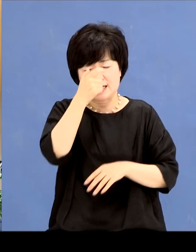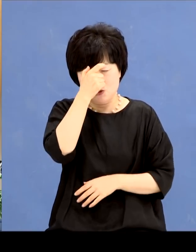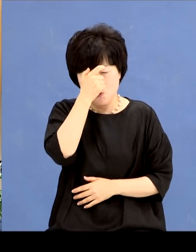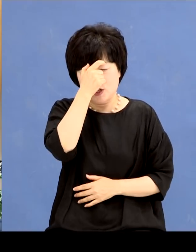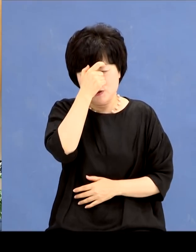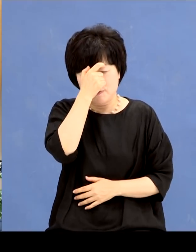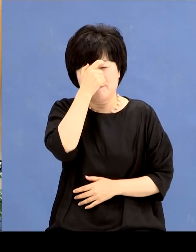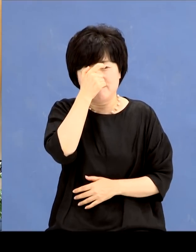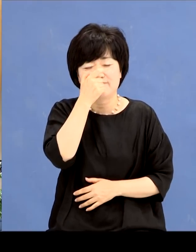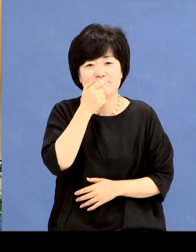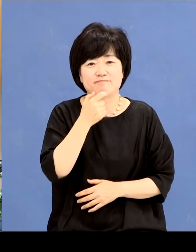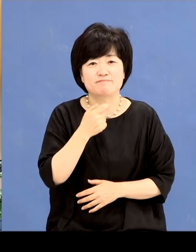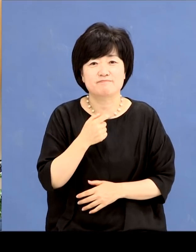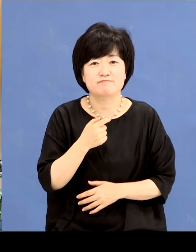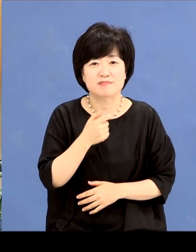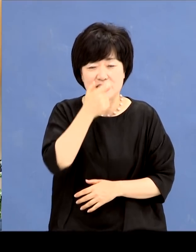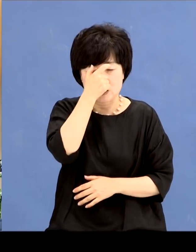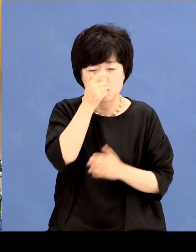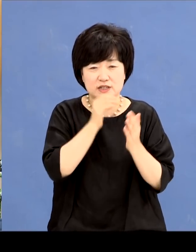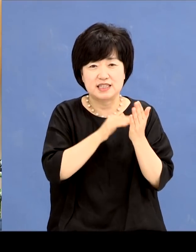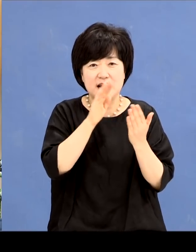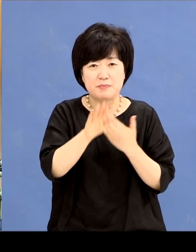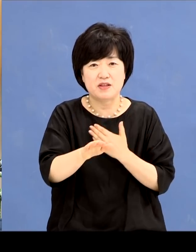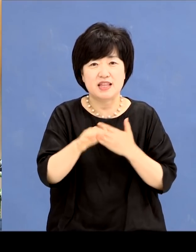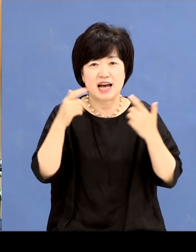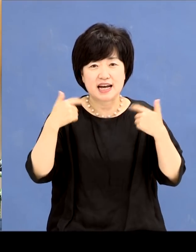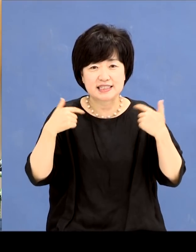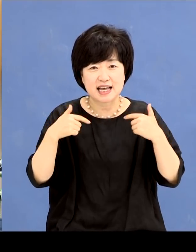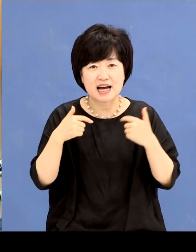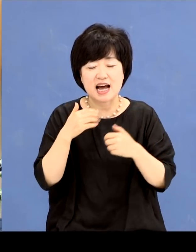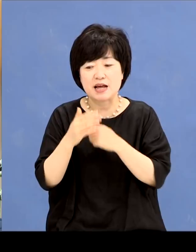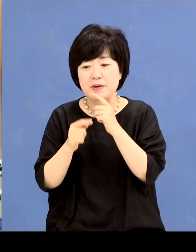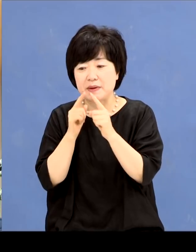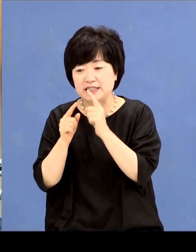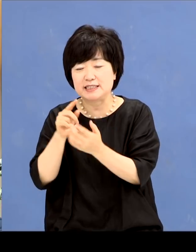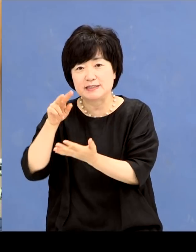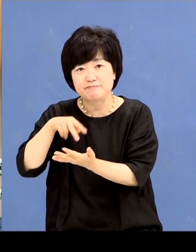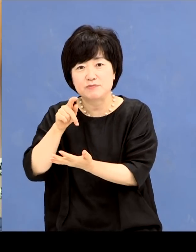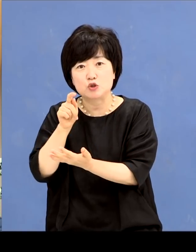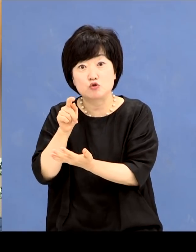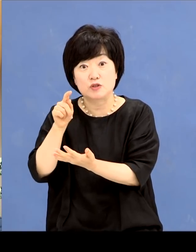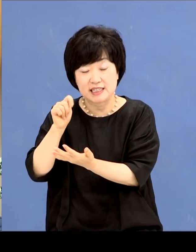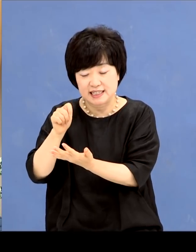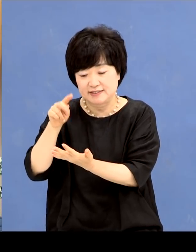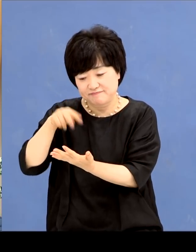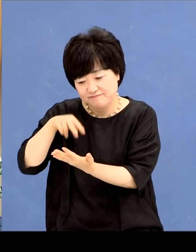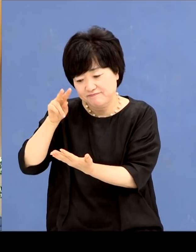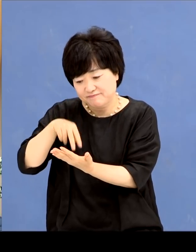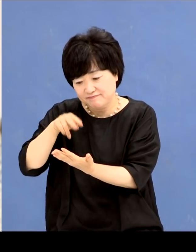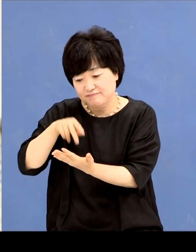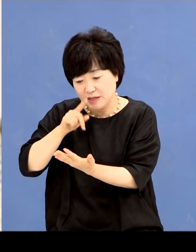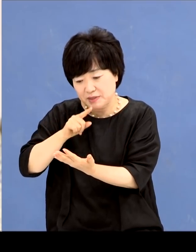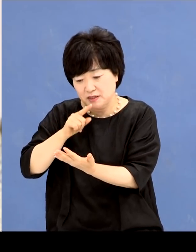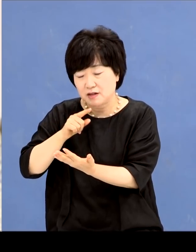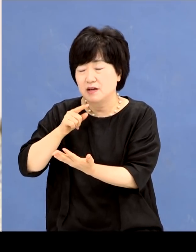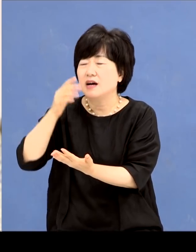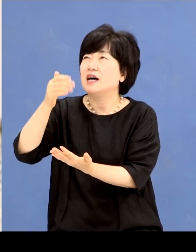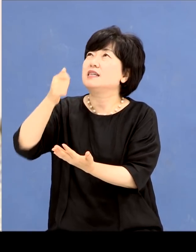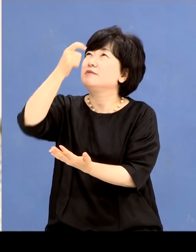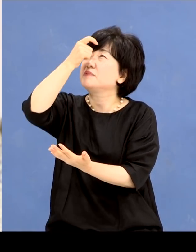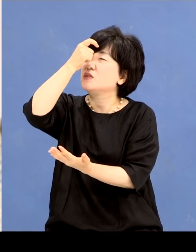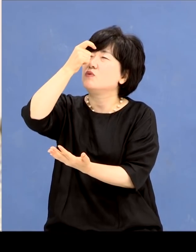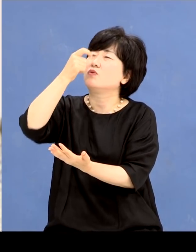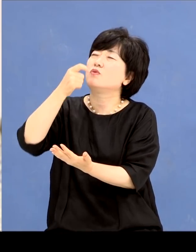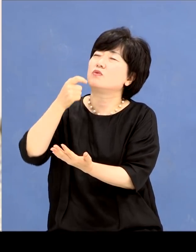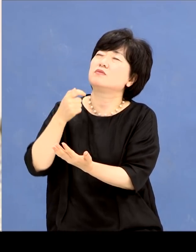했었어요. 네. 하나님을 찾았는데 기도가 끝나고 난 뒤에 항상 큐티를 했었죠. 그러면서 하나님께 그런 기도를 했어요. 하나님,